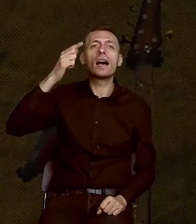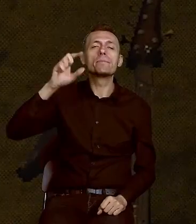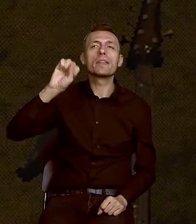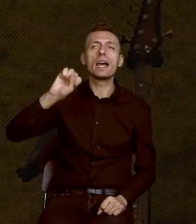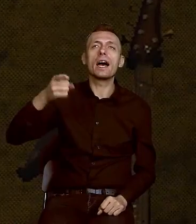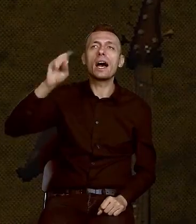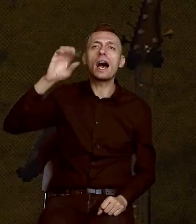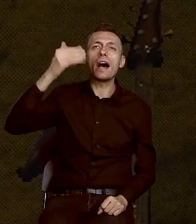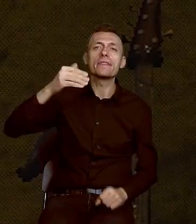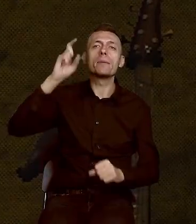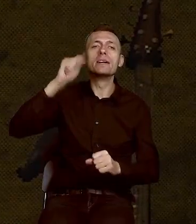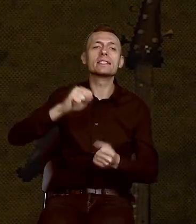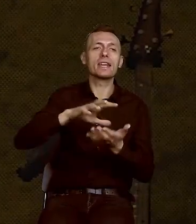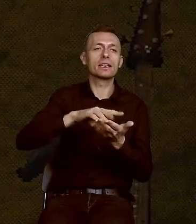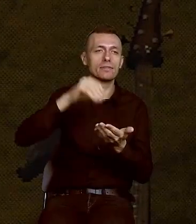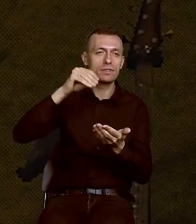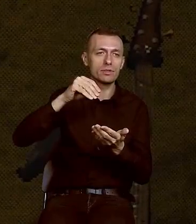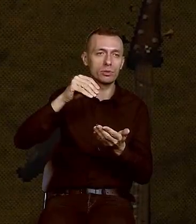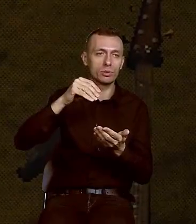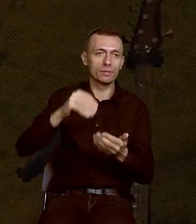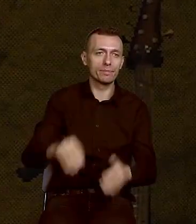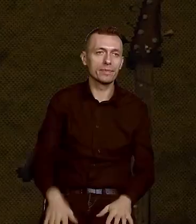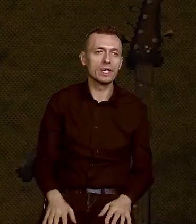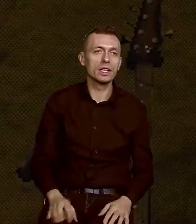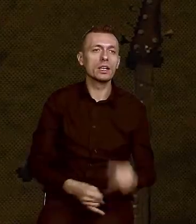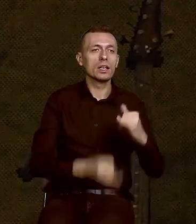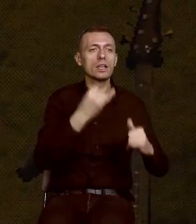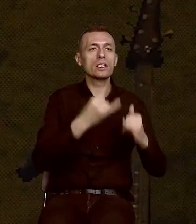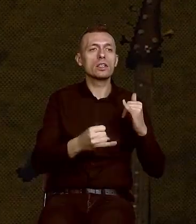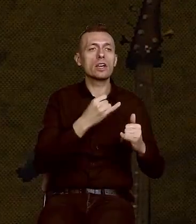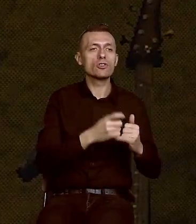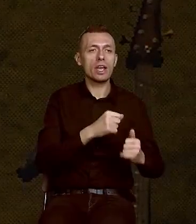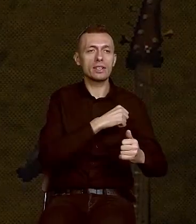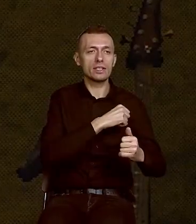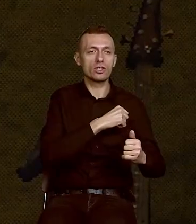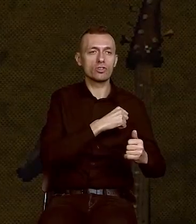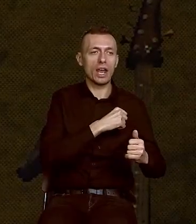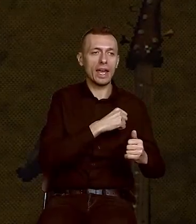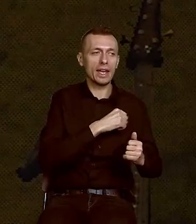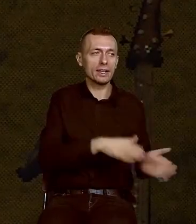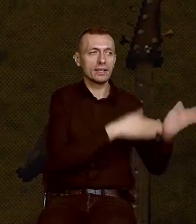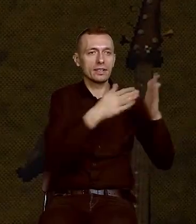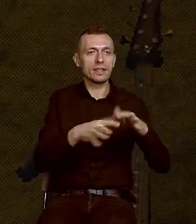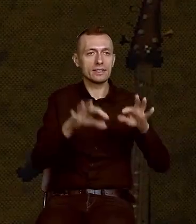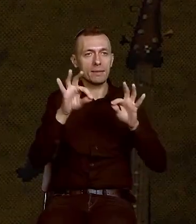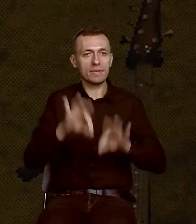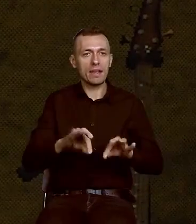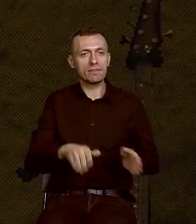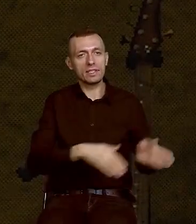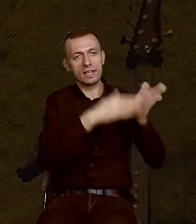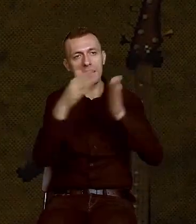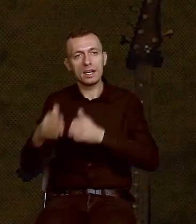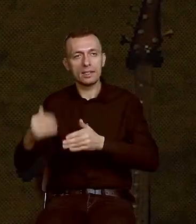życiu. Nieposłuszeństwo prowadzi do winy, która prowadzi w końcu do wstydu. Wstyd w końcu prowadzi